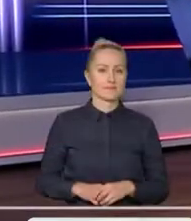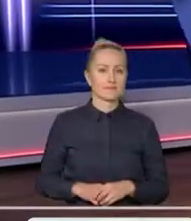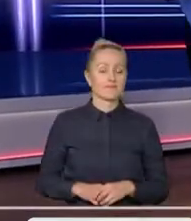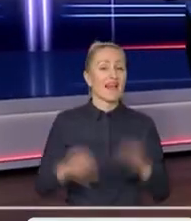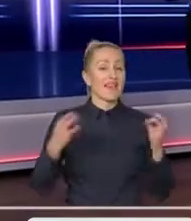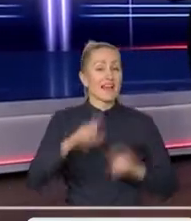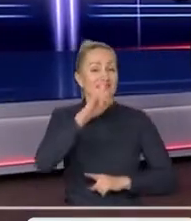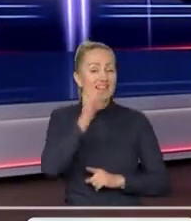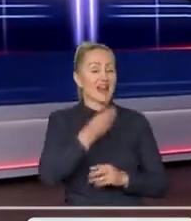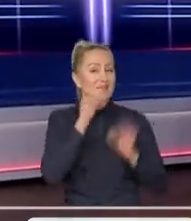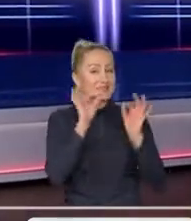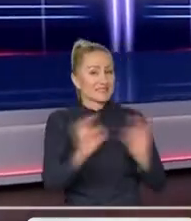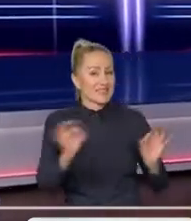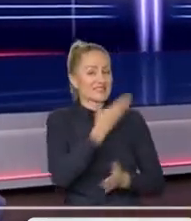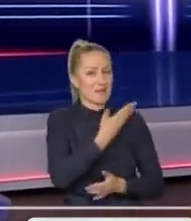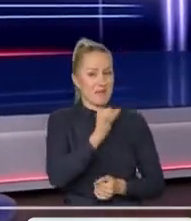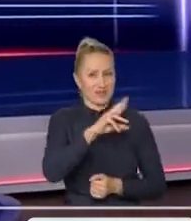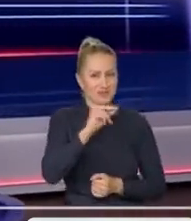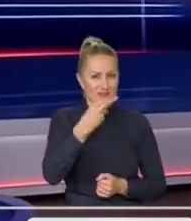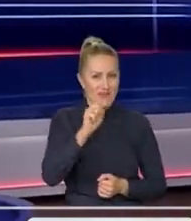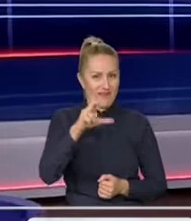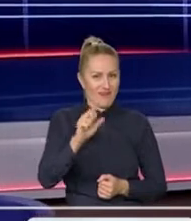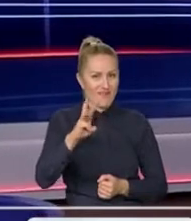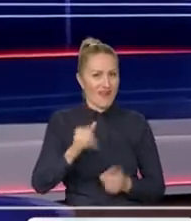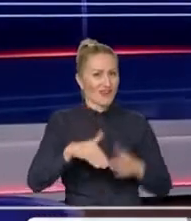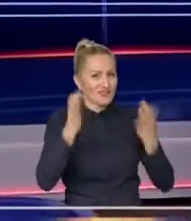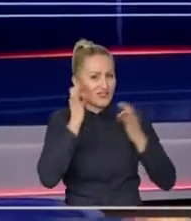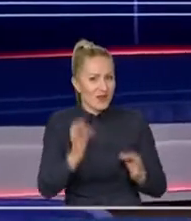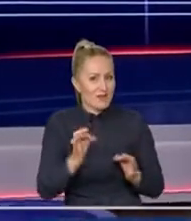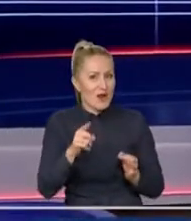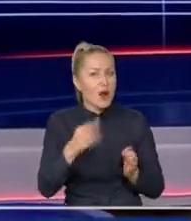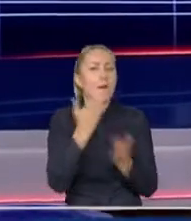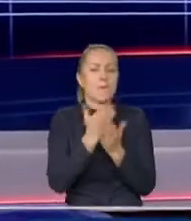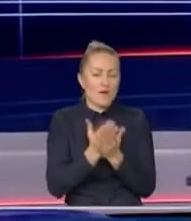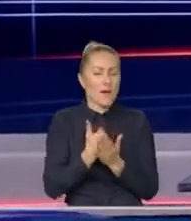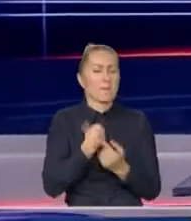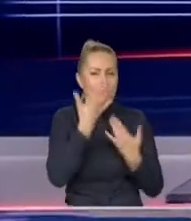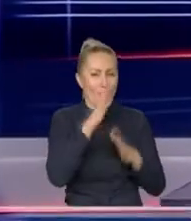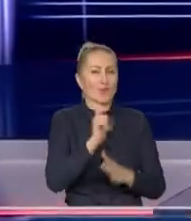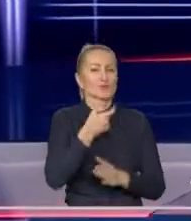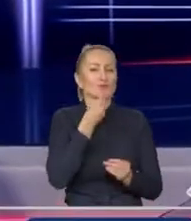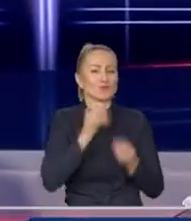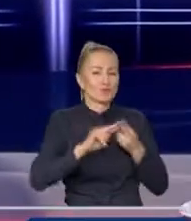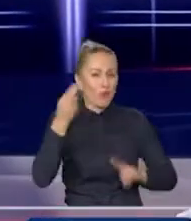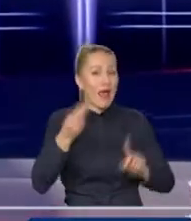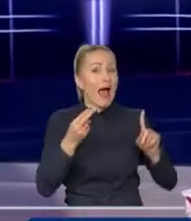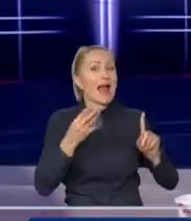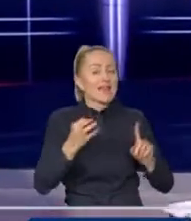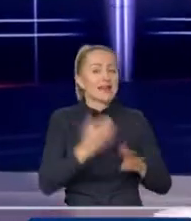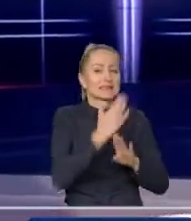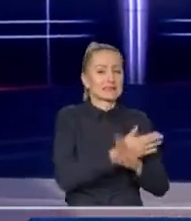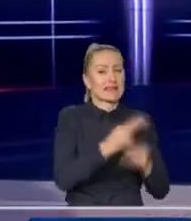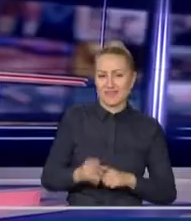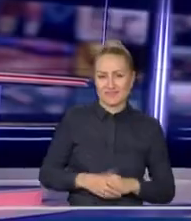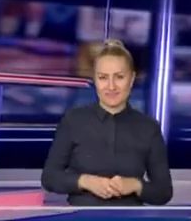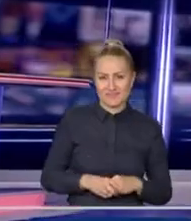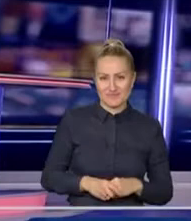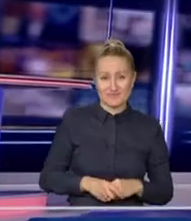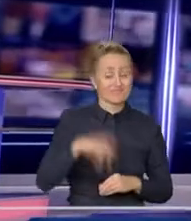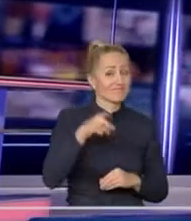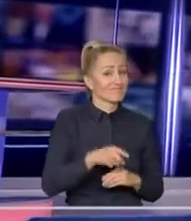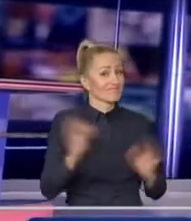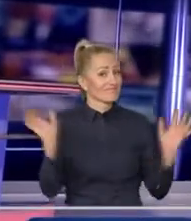Czas na TeleExpress na deser. Marzena Kawa, dzień dobry. Nim pojawi się w programie coś słodkiego, zobaczmy, jakie tematy przed nami. Gali